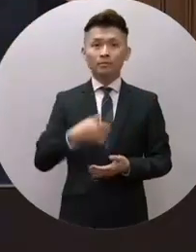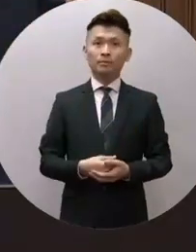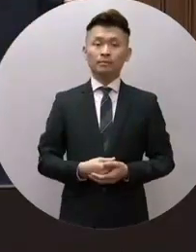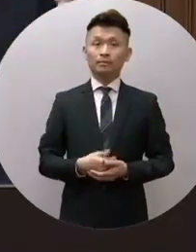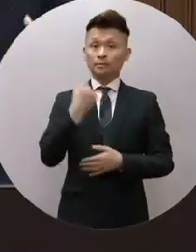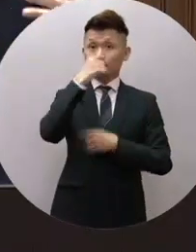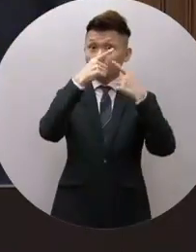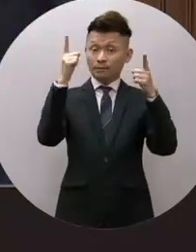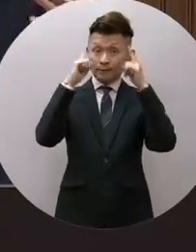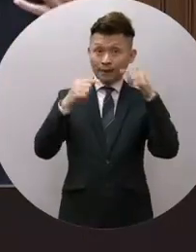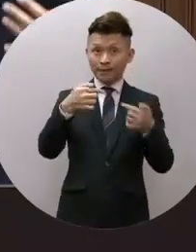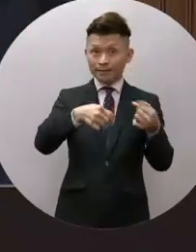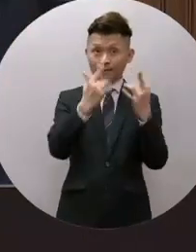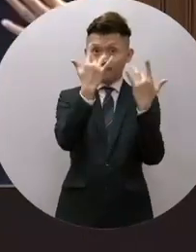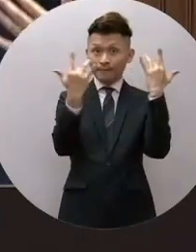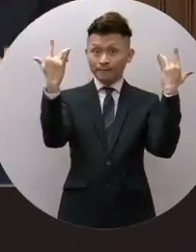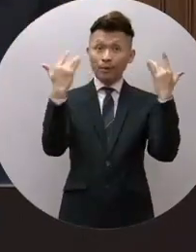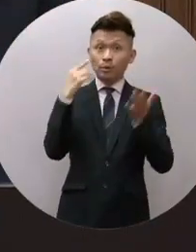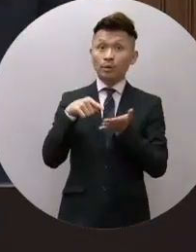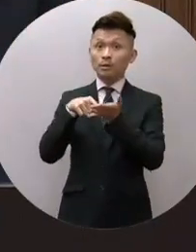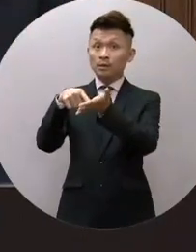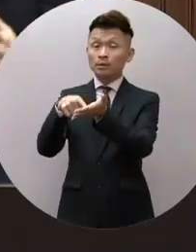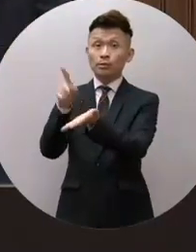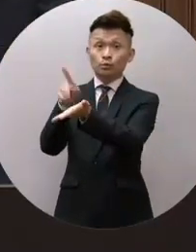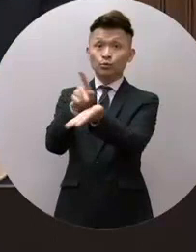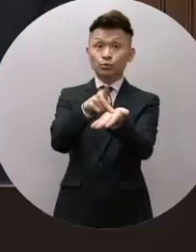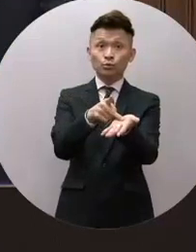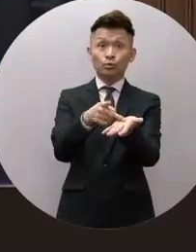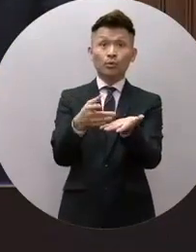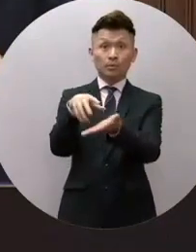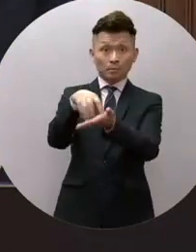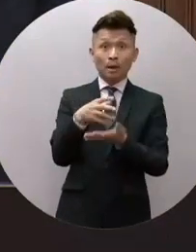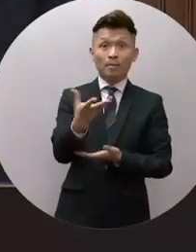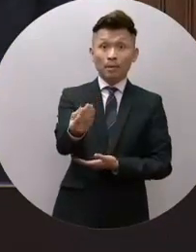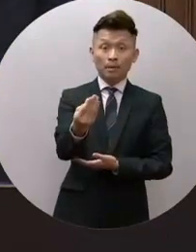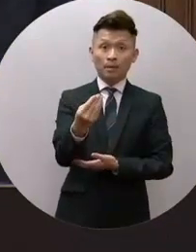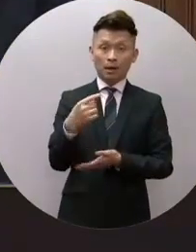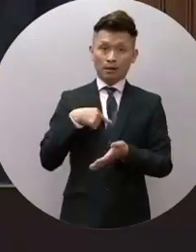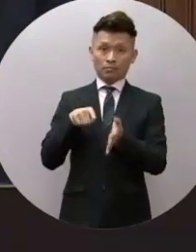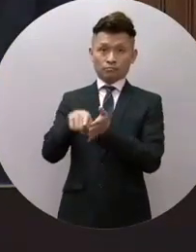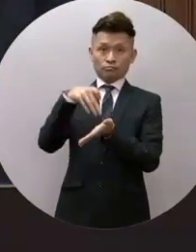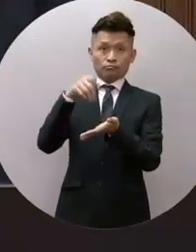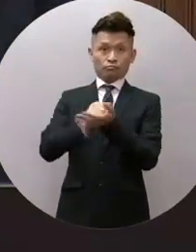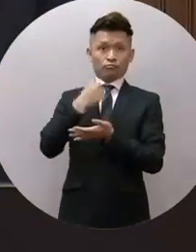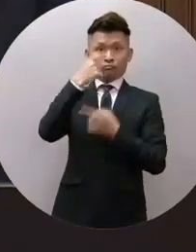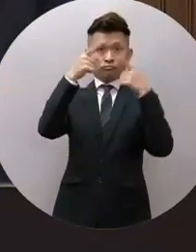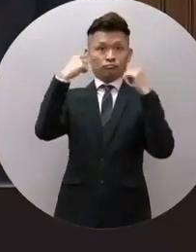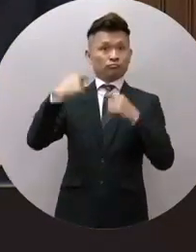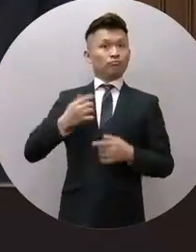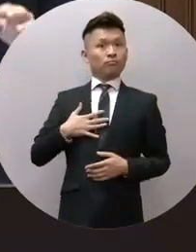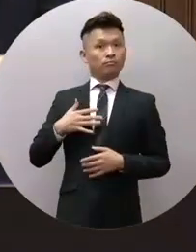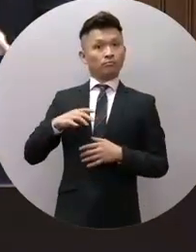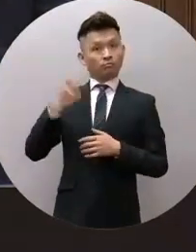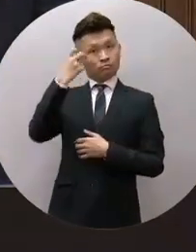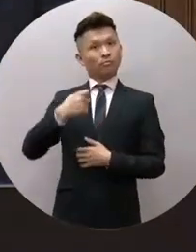大实验林在当时呢，你如果你没有来申请做放领跟放租的，我就去把它登录作为我台大的管理土